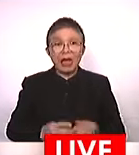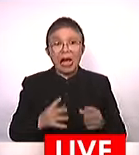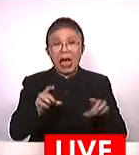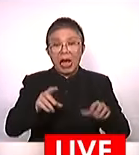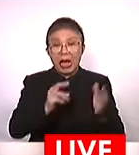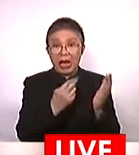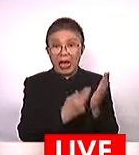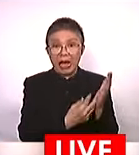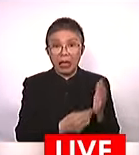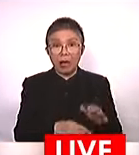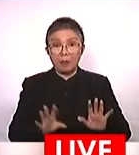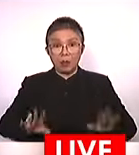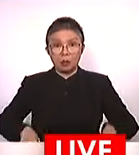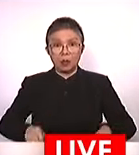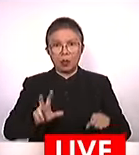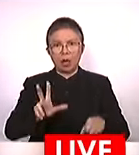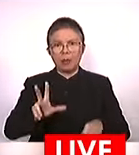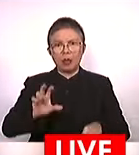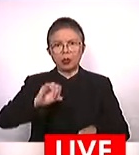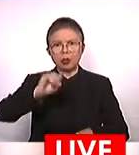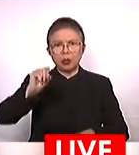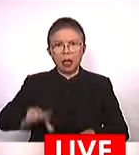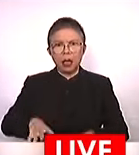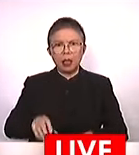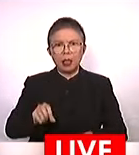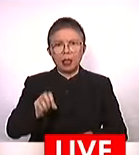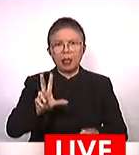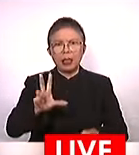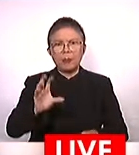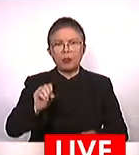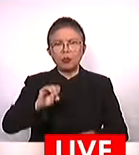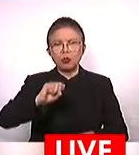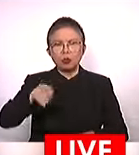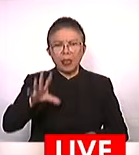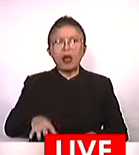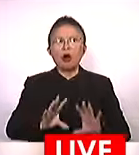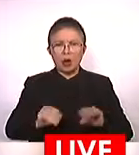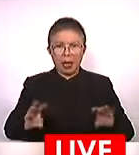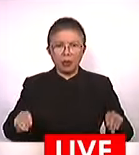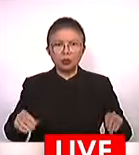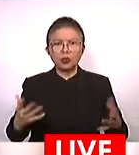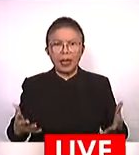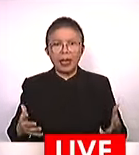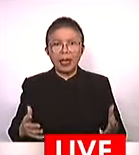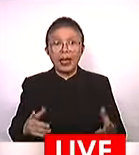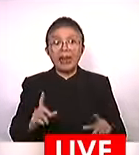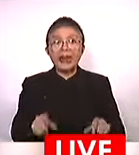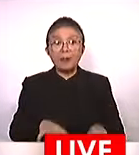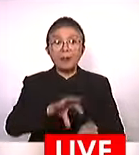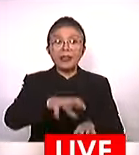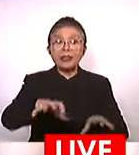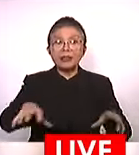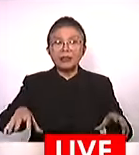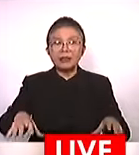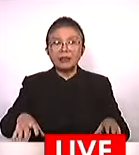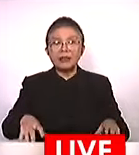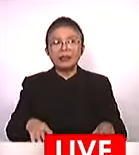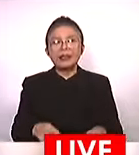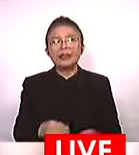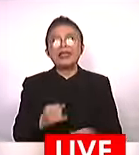pengangguran sudah 8 juta 80 juta memang bekerja tetapi di sektor